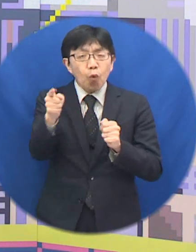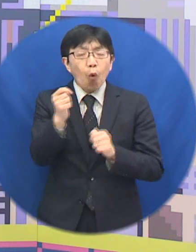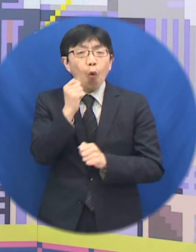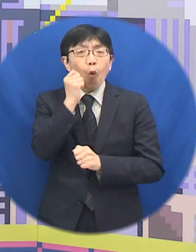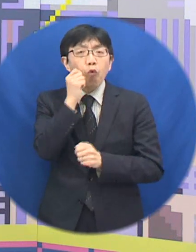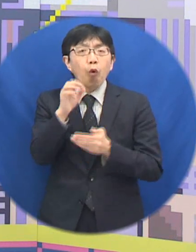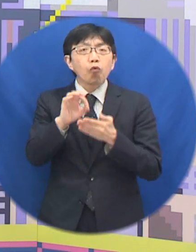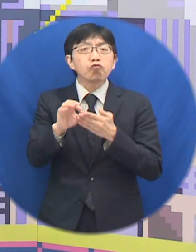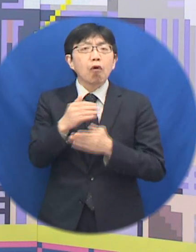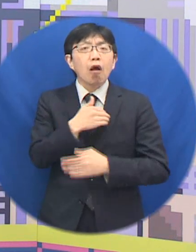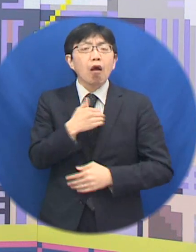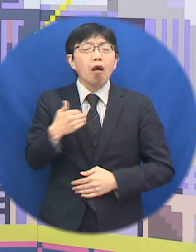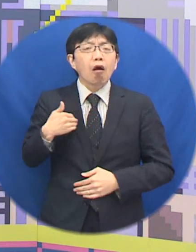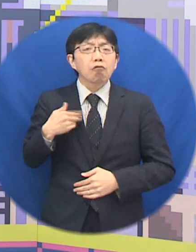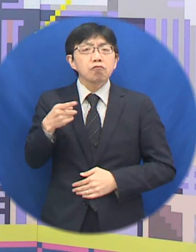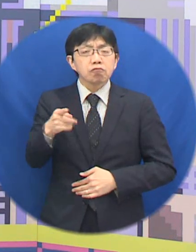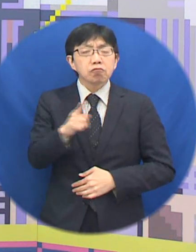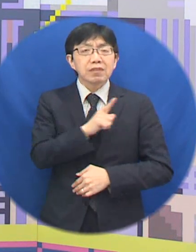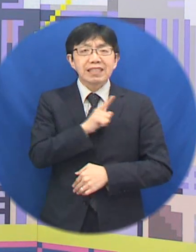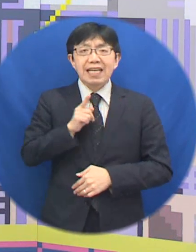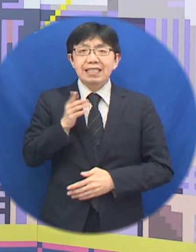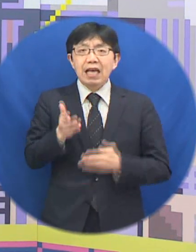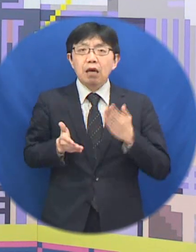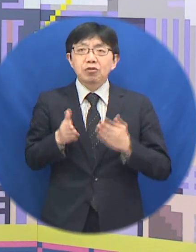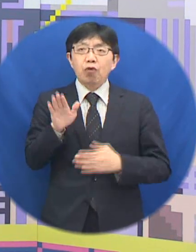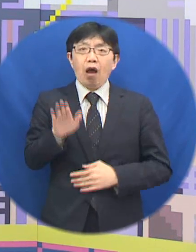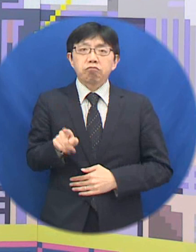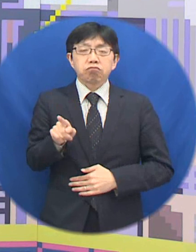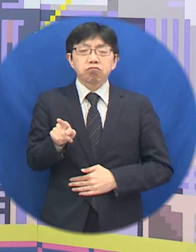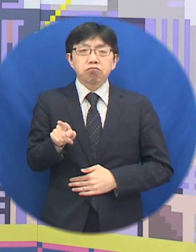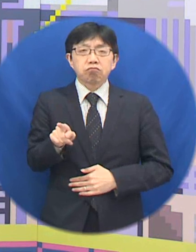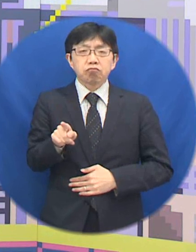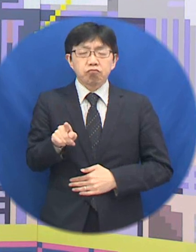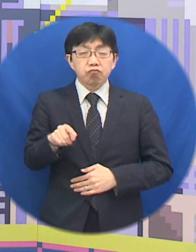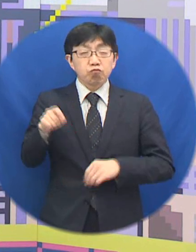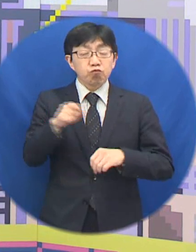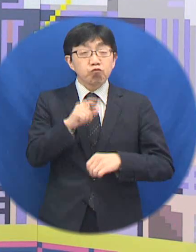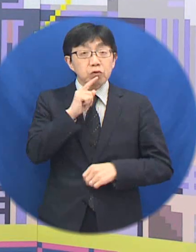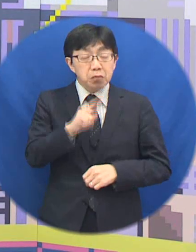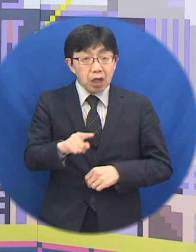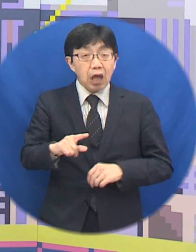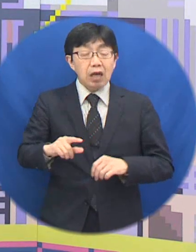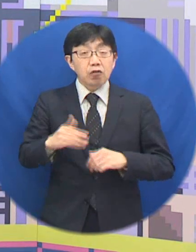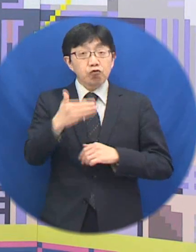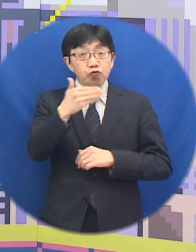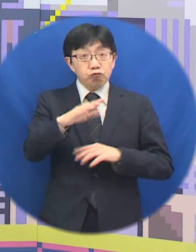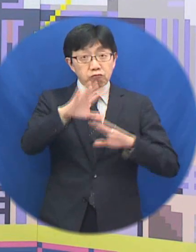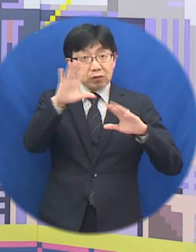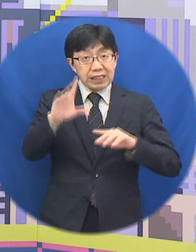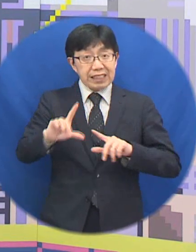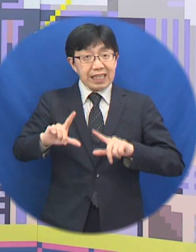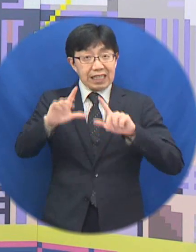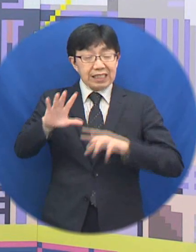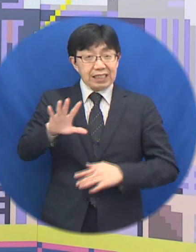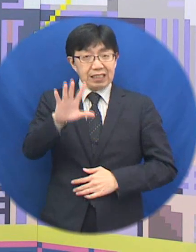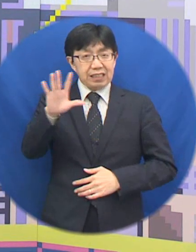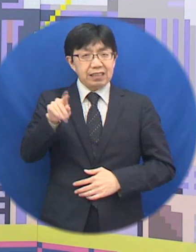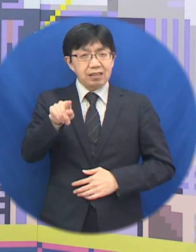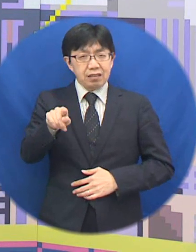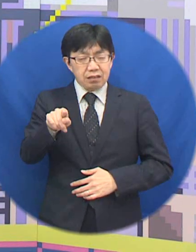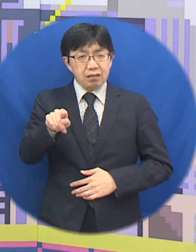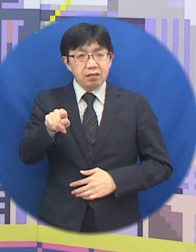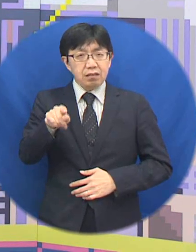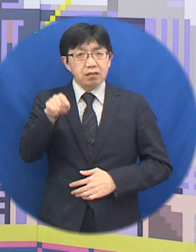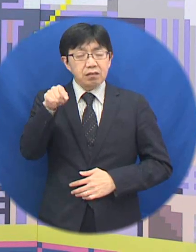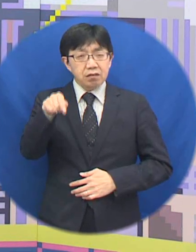けの通所サービスの一つになります。 はい はい、区の東側の地域ではですね、要支援者の方が入浴サービスを